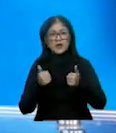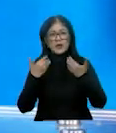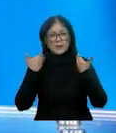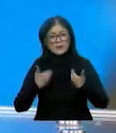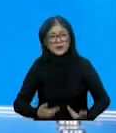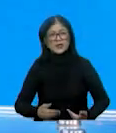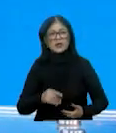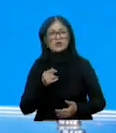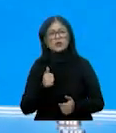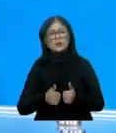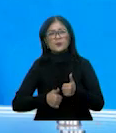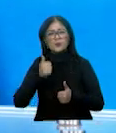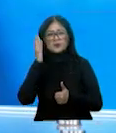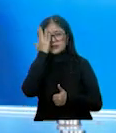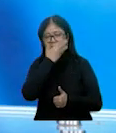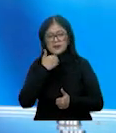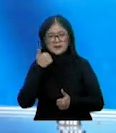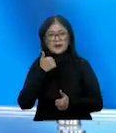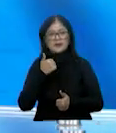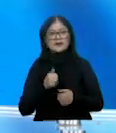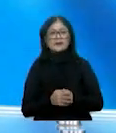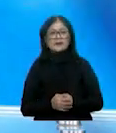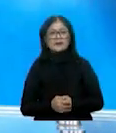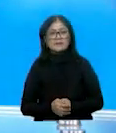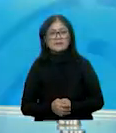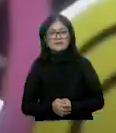diri dengan berbagai penunjang kecantikan.